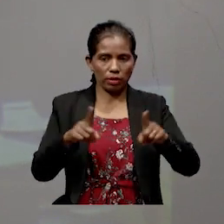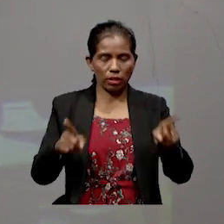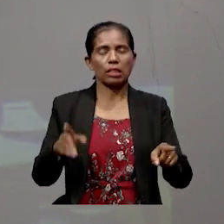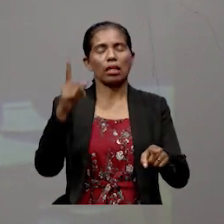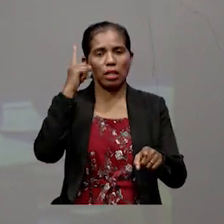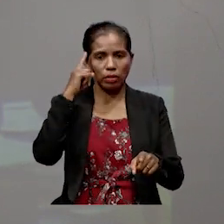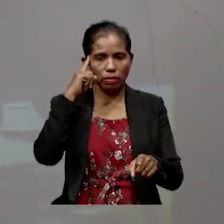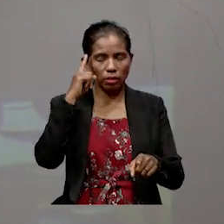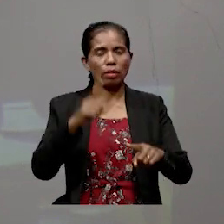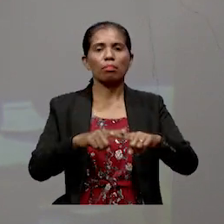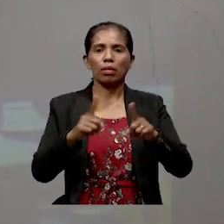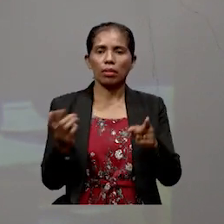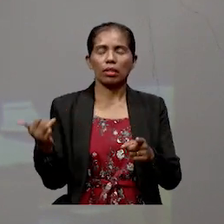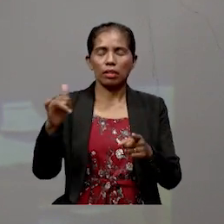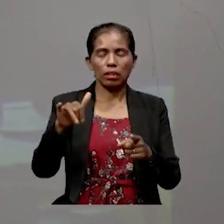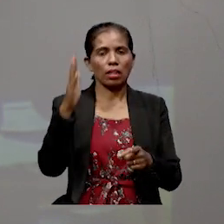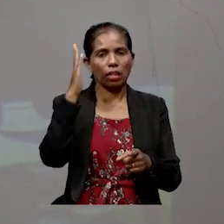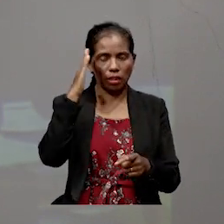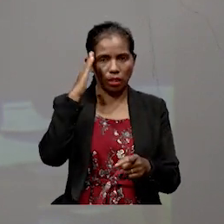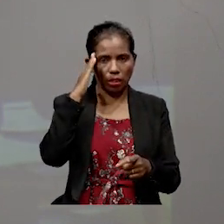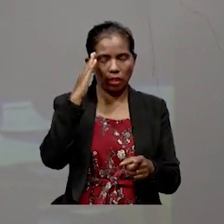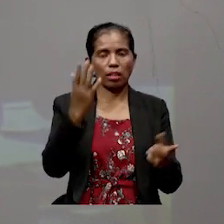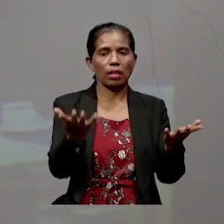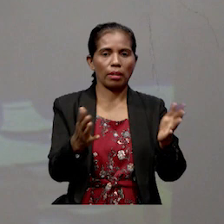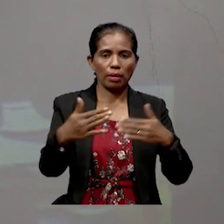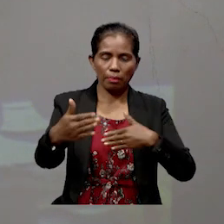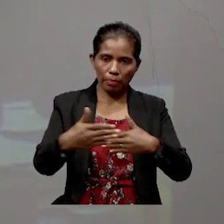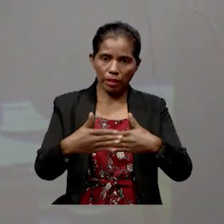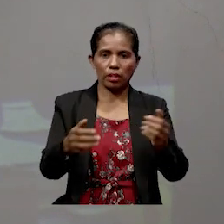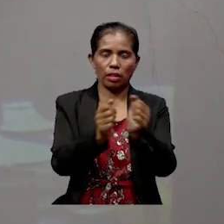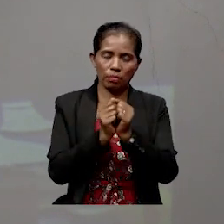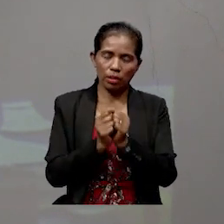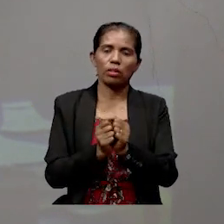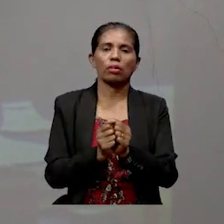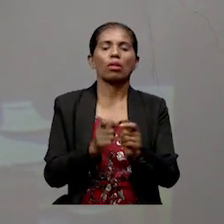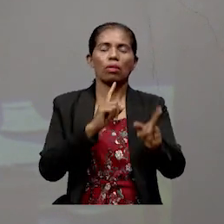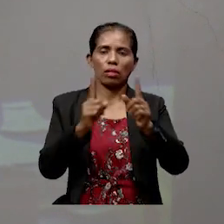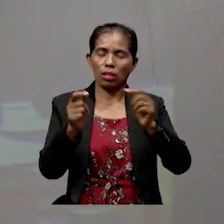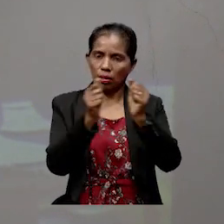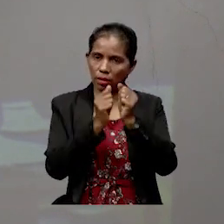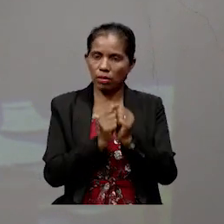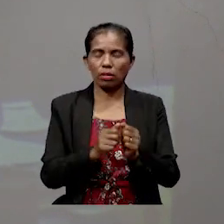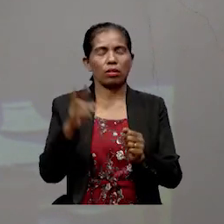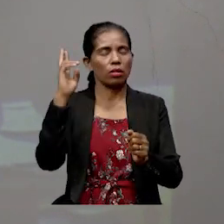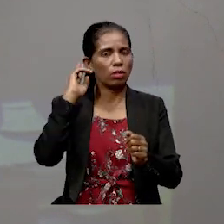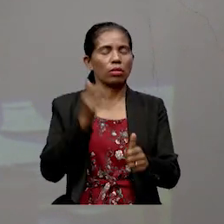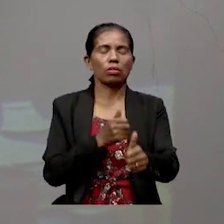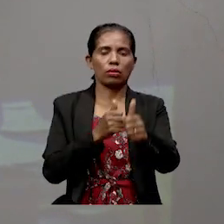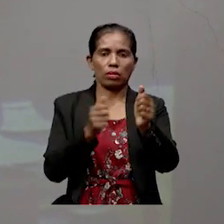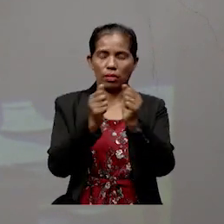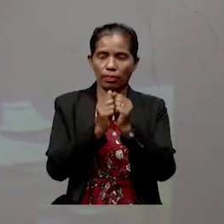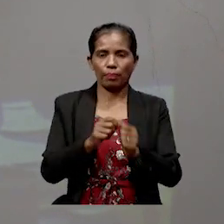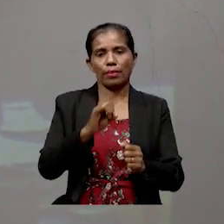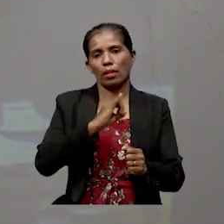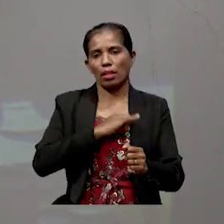be Sira tudo kata, Sira hak besi ba malu, kuali ba malu, rona malu al tuir ba malu. Hau